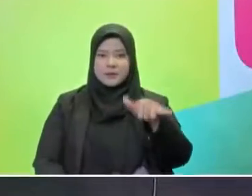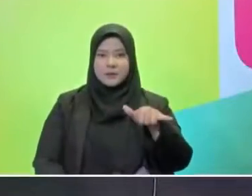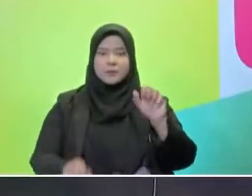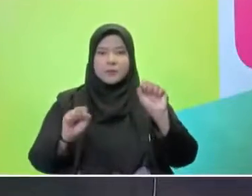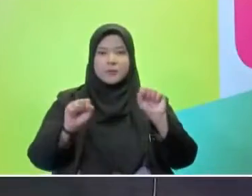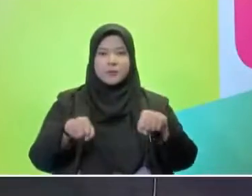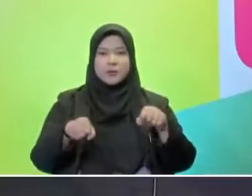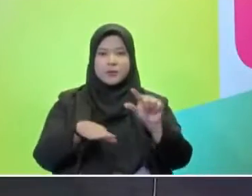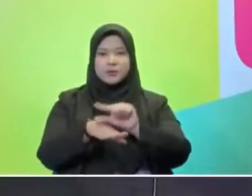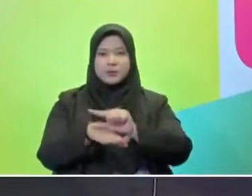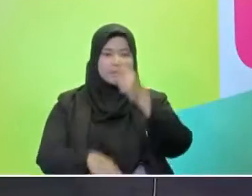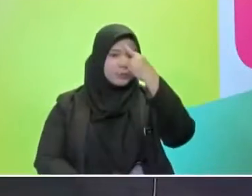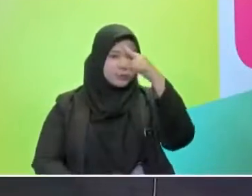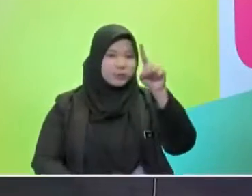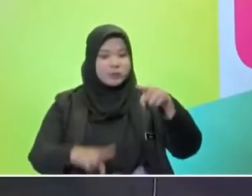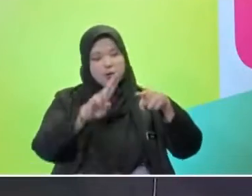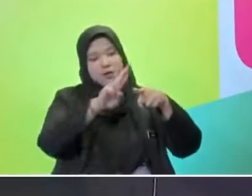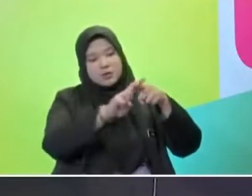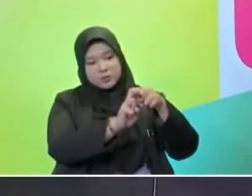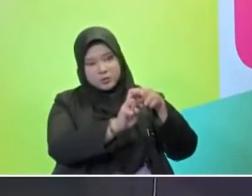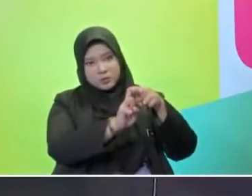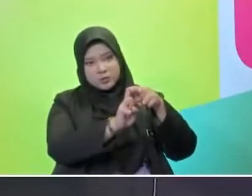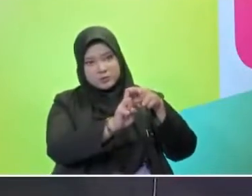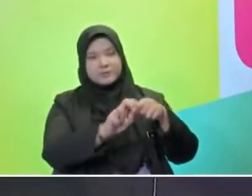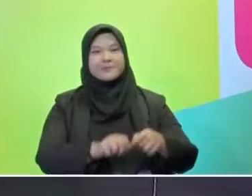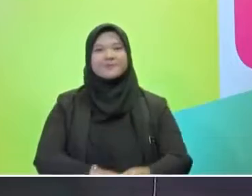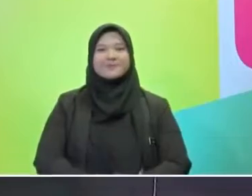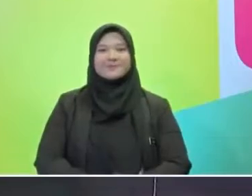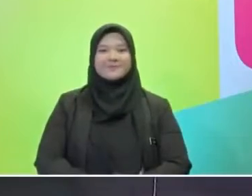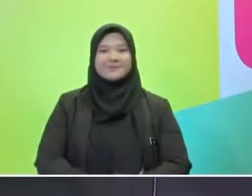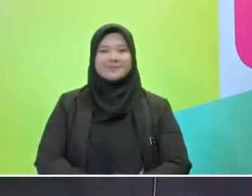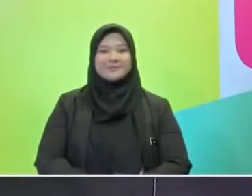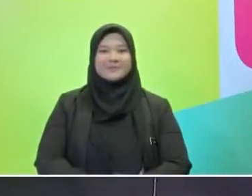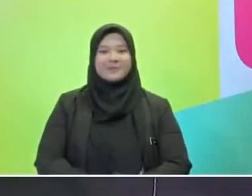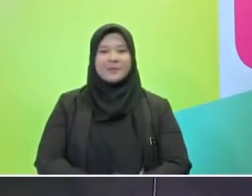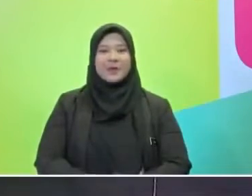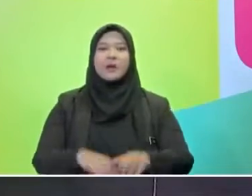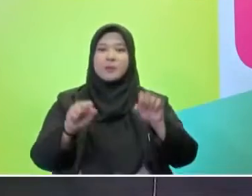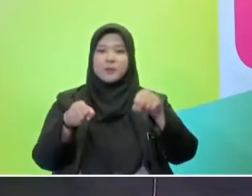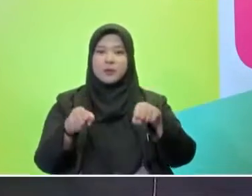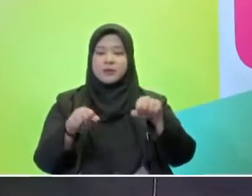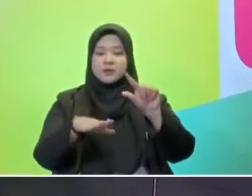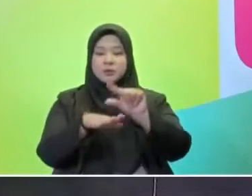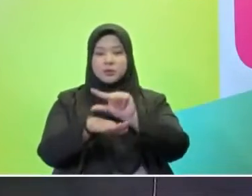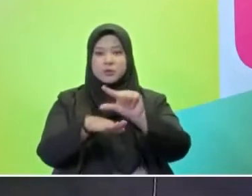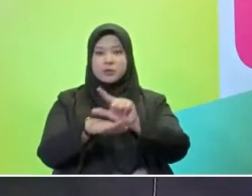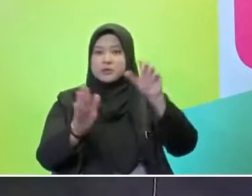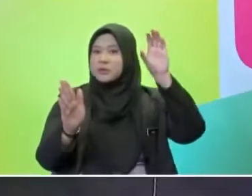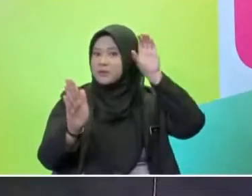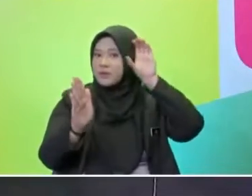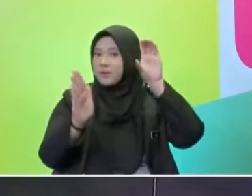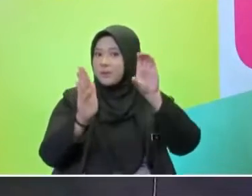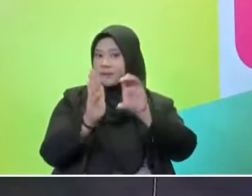cikgu? Dan kita ada gambar, apa-apa berkaitan gambar lah ataupun yang bentuk 3D ataupun 3D,